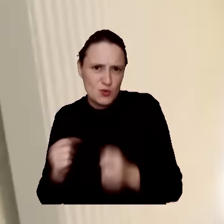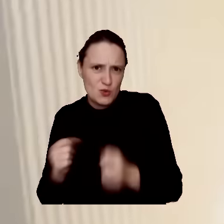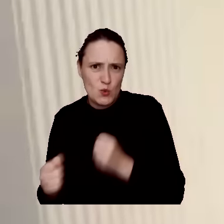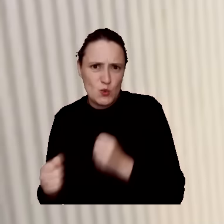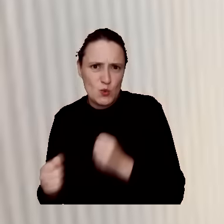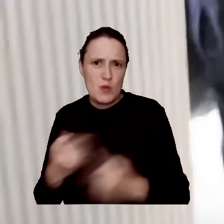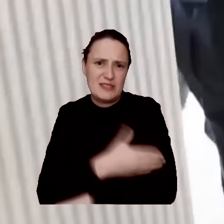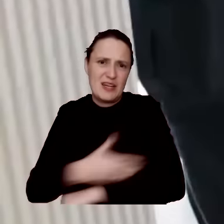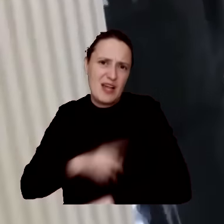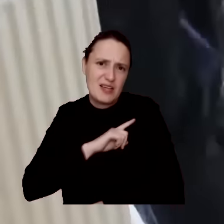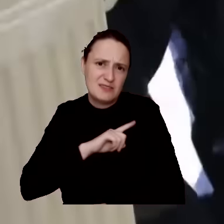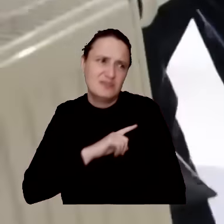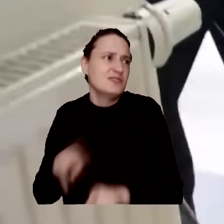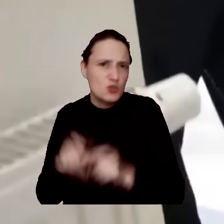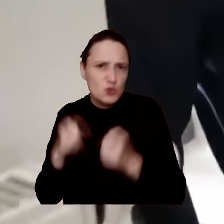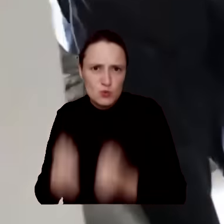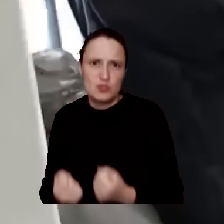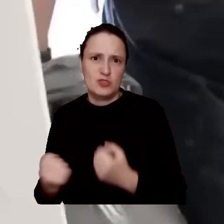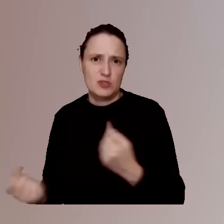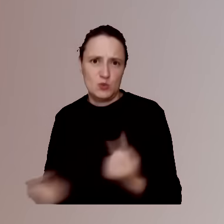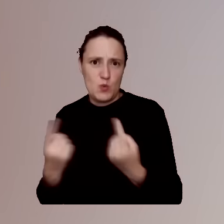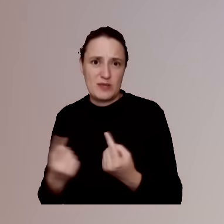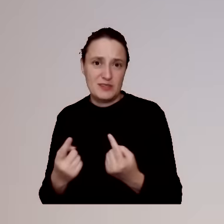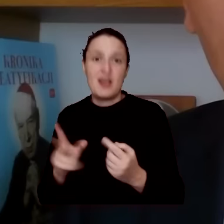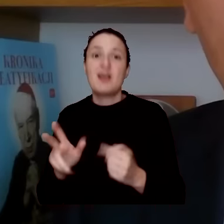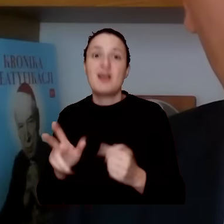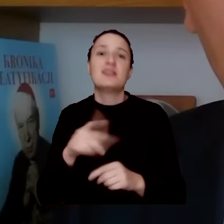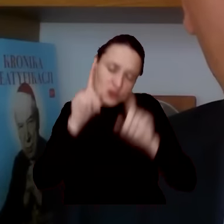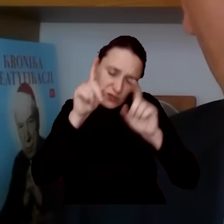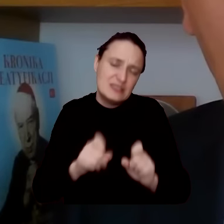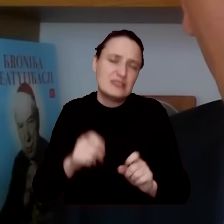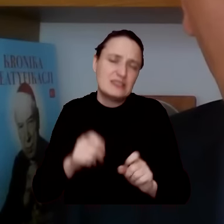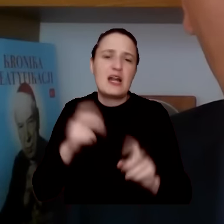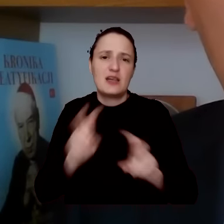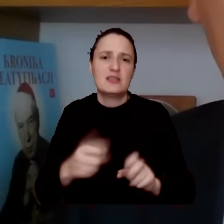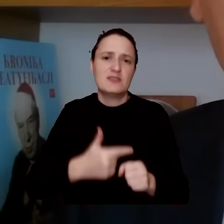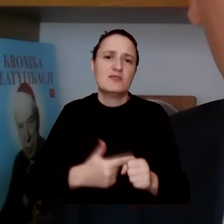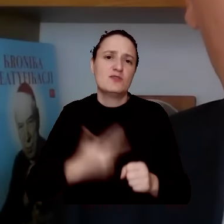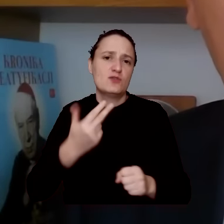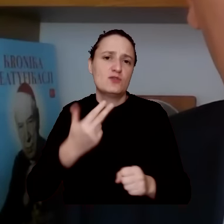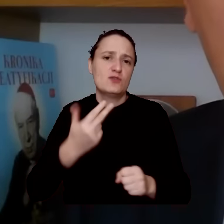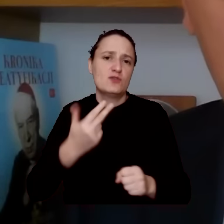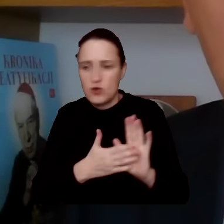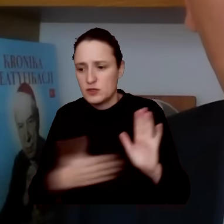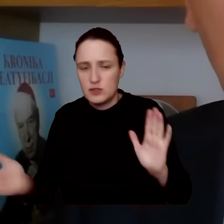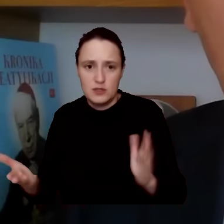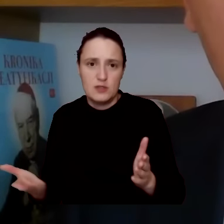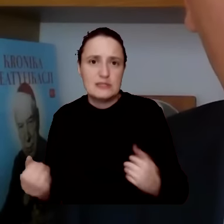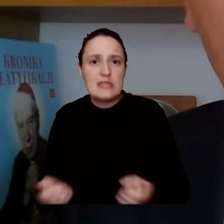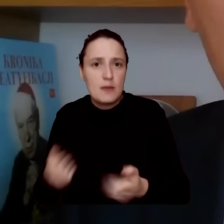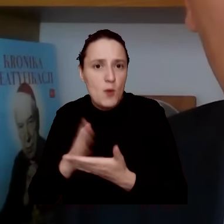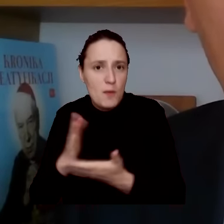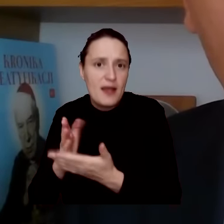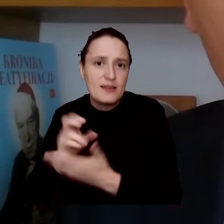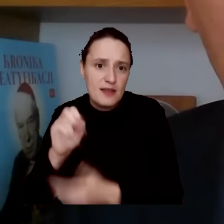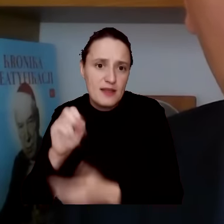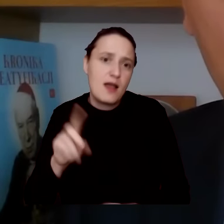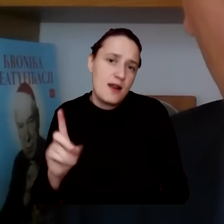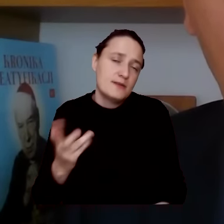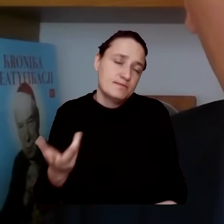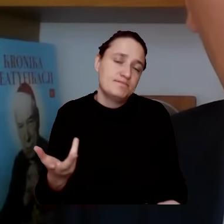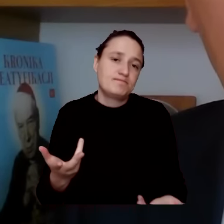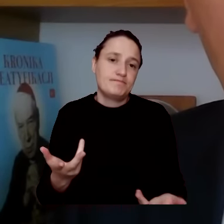właśnie, od tego czasu, kiedy jest ten kryzys, tym ludziom pomagają. I tak jak wcześniej